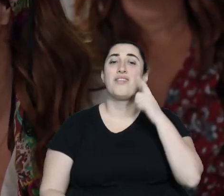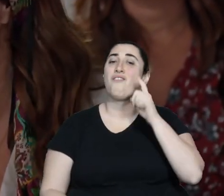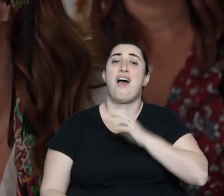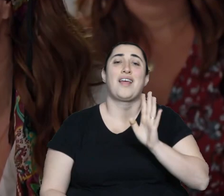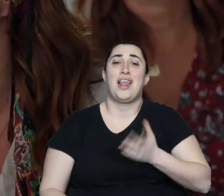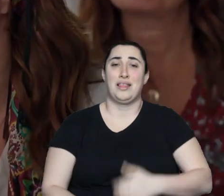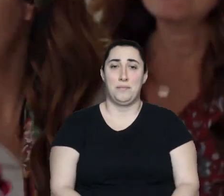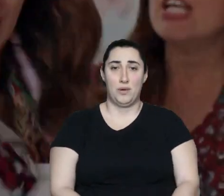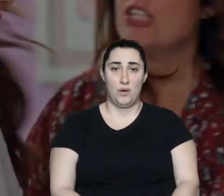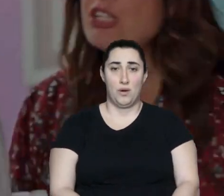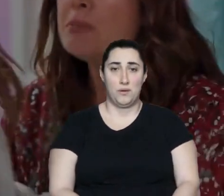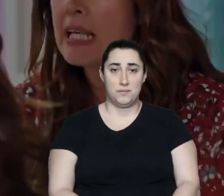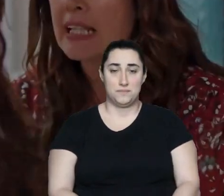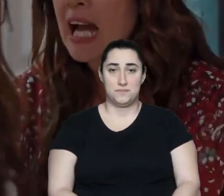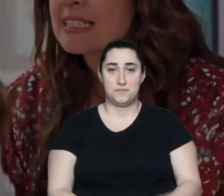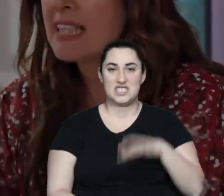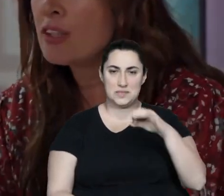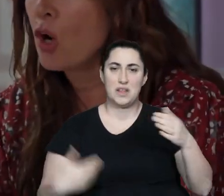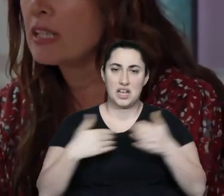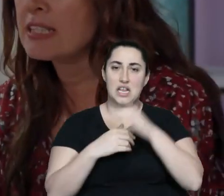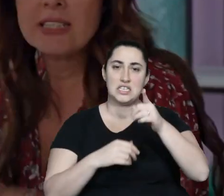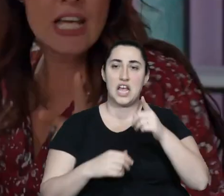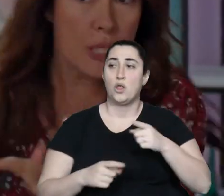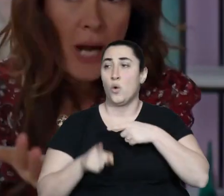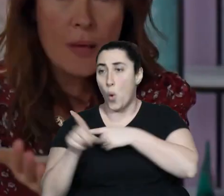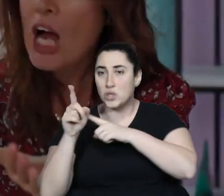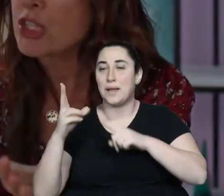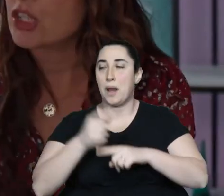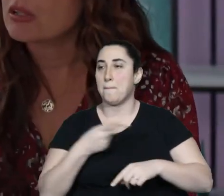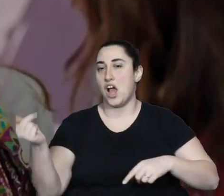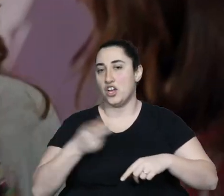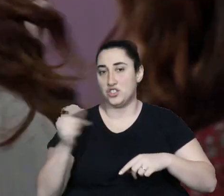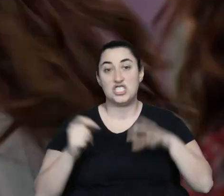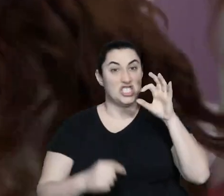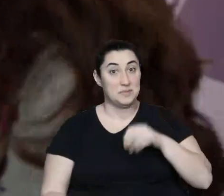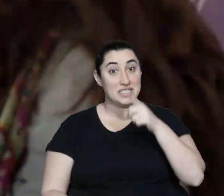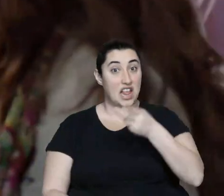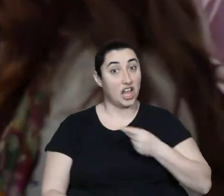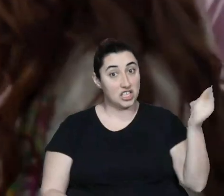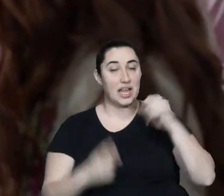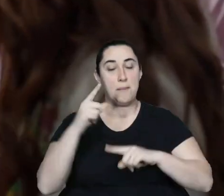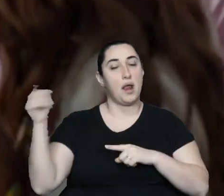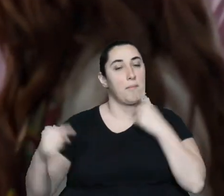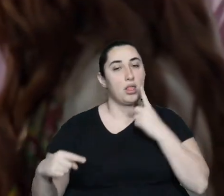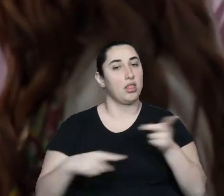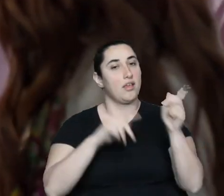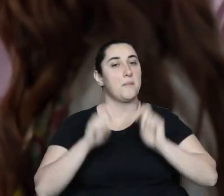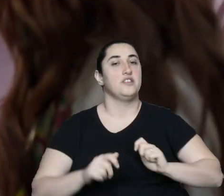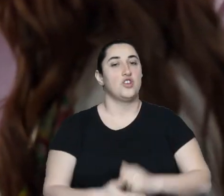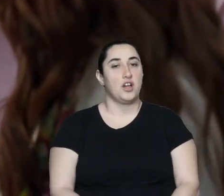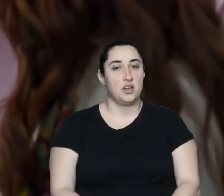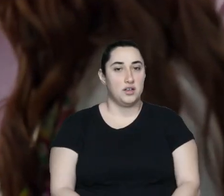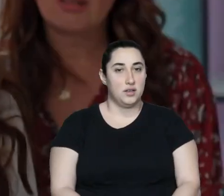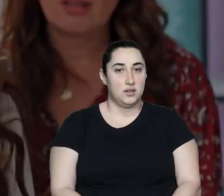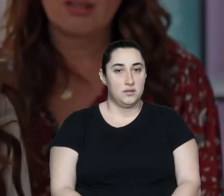fark etmiyor ki. Şimdiye kadar sen kovaladın, İbrahim kaçtı. Şimdi sen kaçacaksın, İbrahim